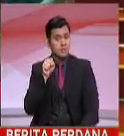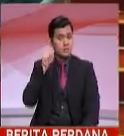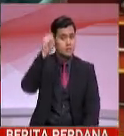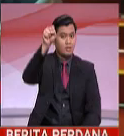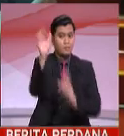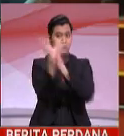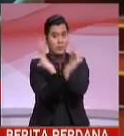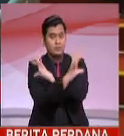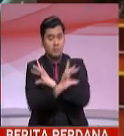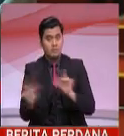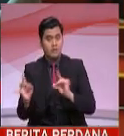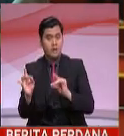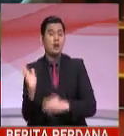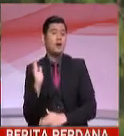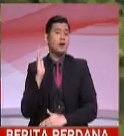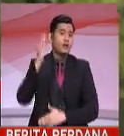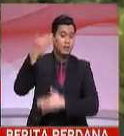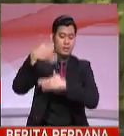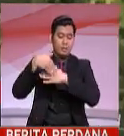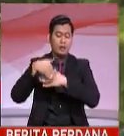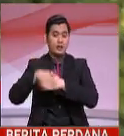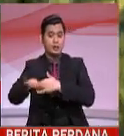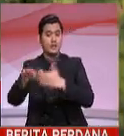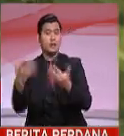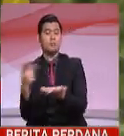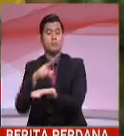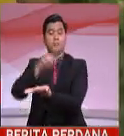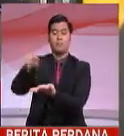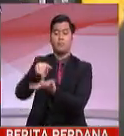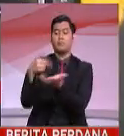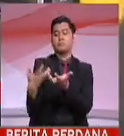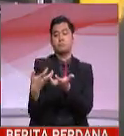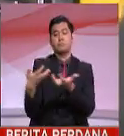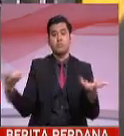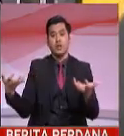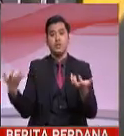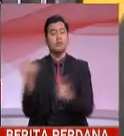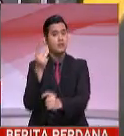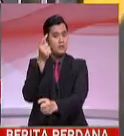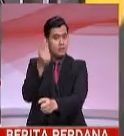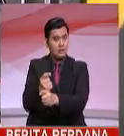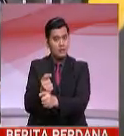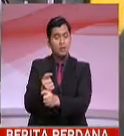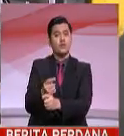mereka akan ditempatkan di pusat pengasingan yang ditentukan oleh IPT terlibat